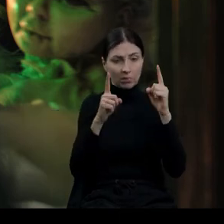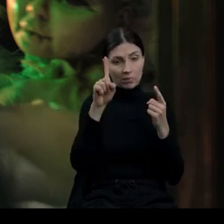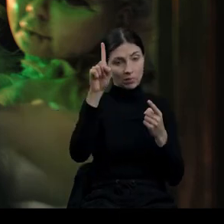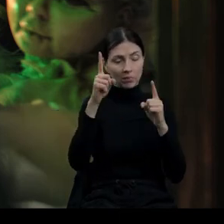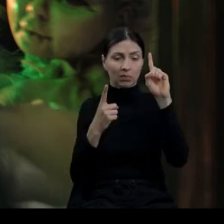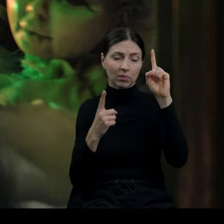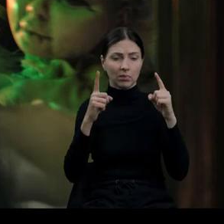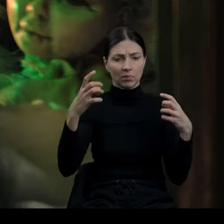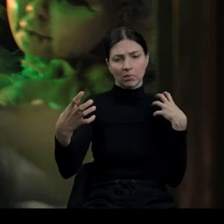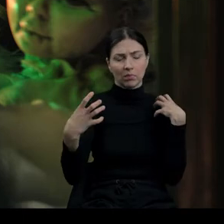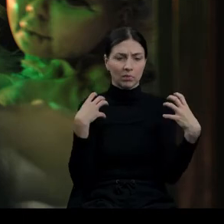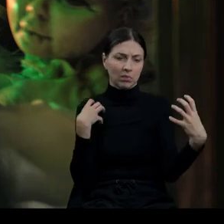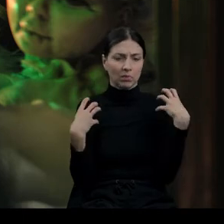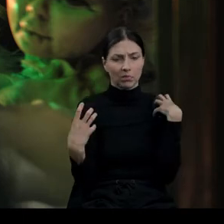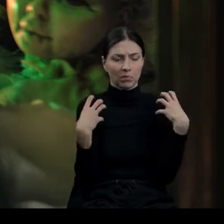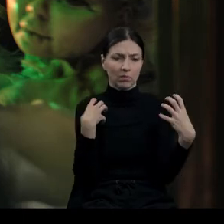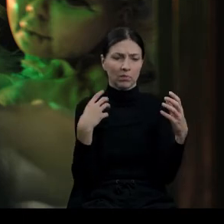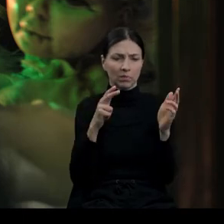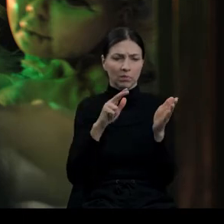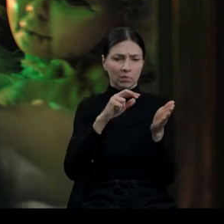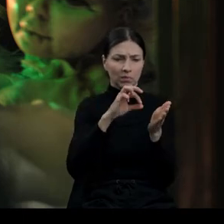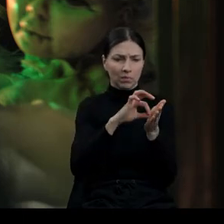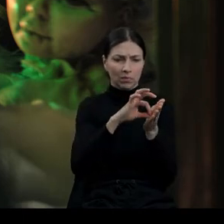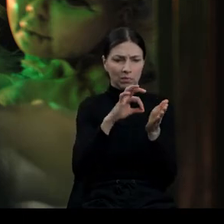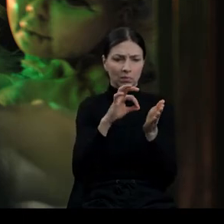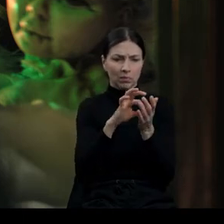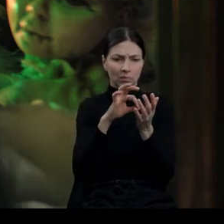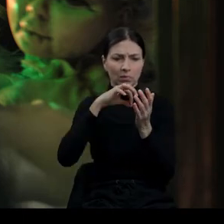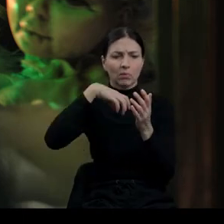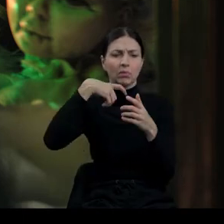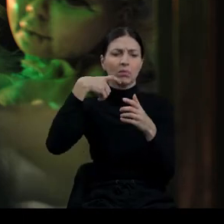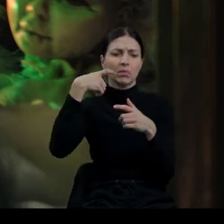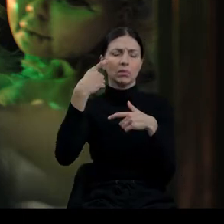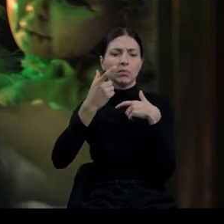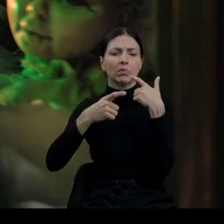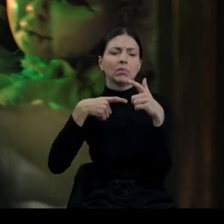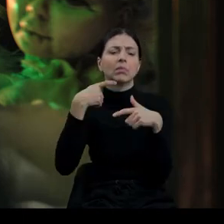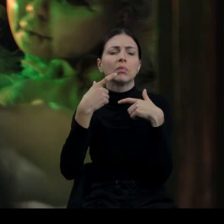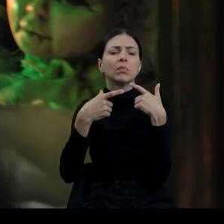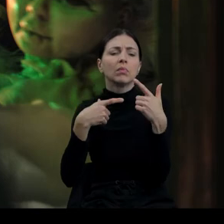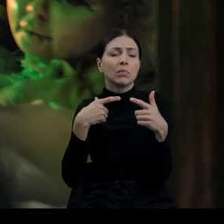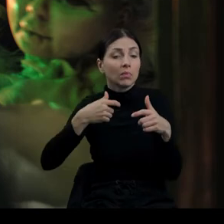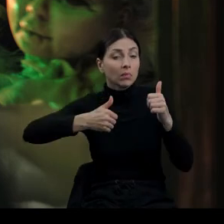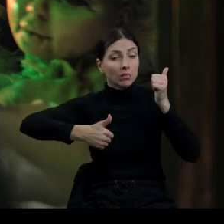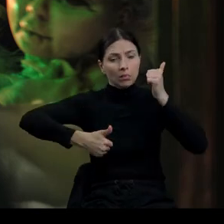pośrednikiem pomiędzy mną a aktorem i pomocą aktorowi w tym, żeby